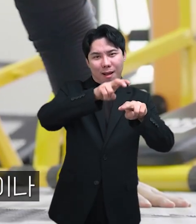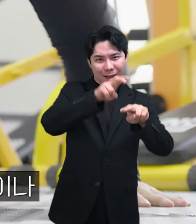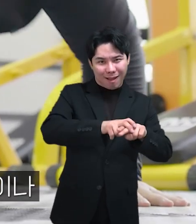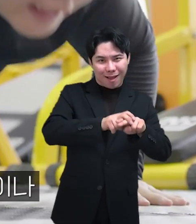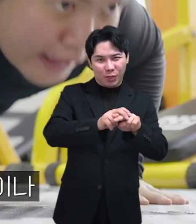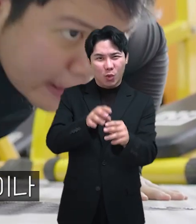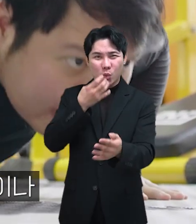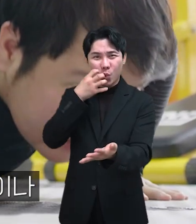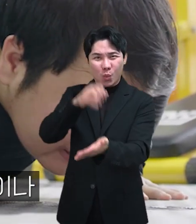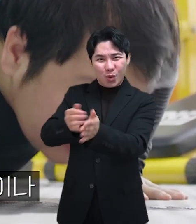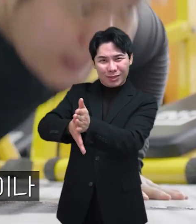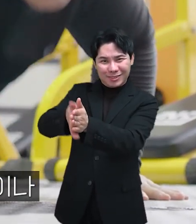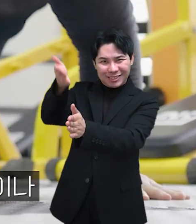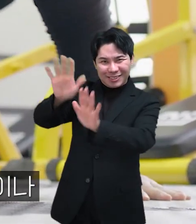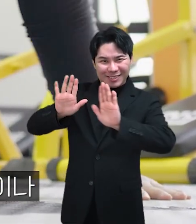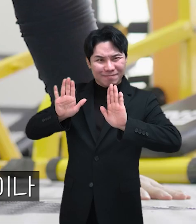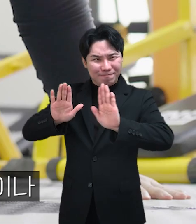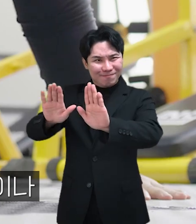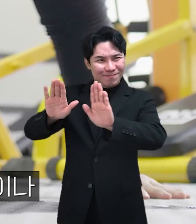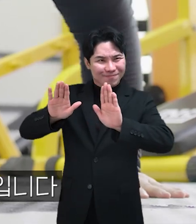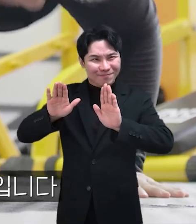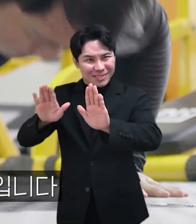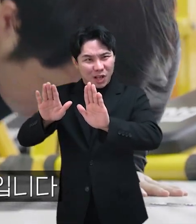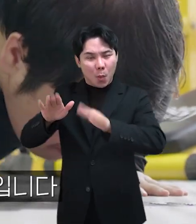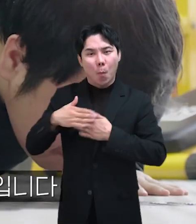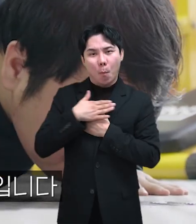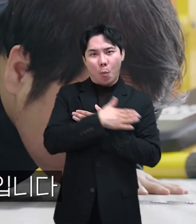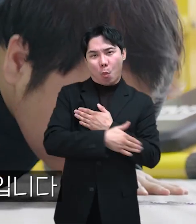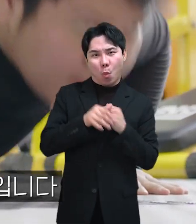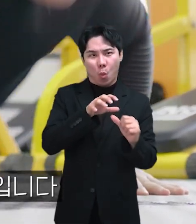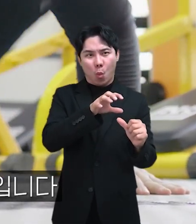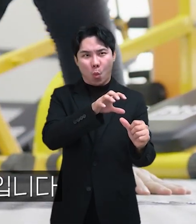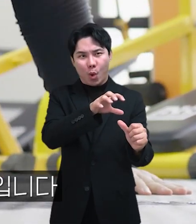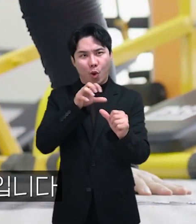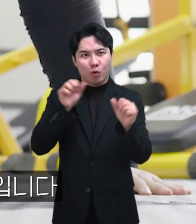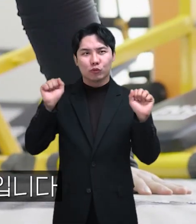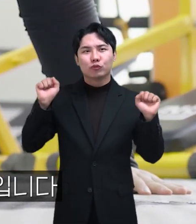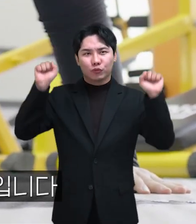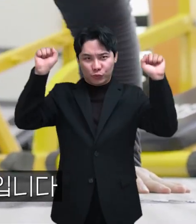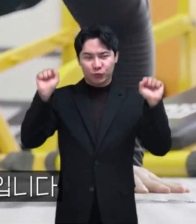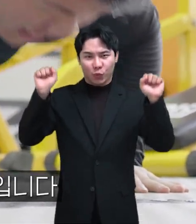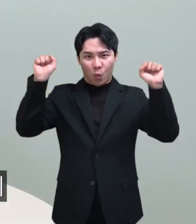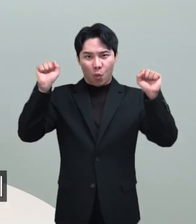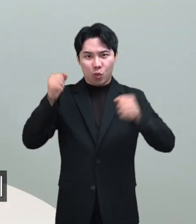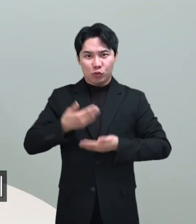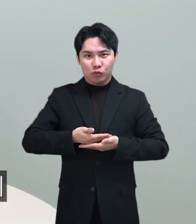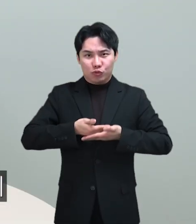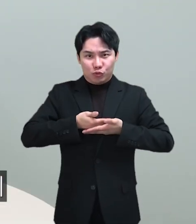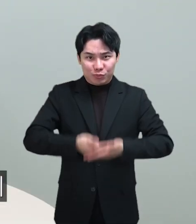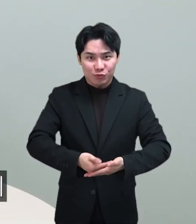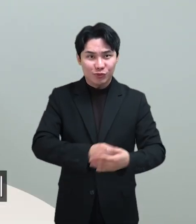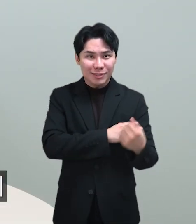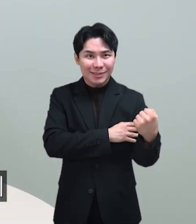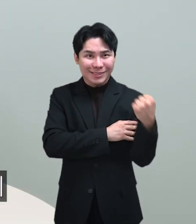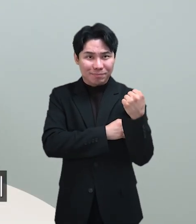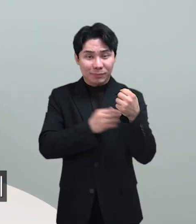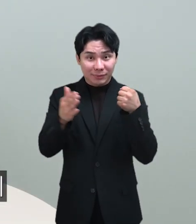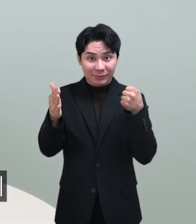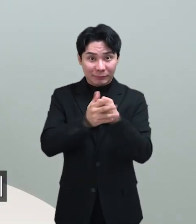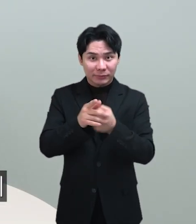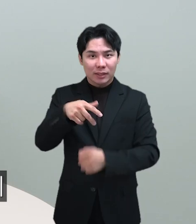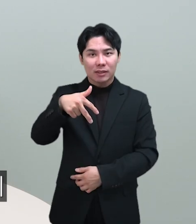의자나 벽에 몸을 버티거나 또는 푸시업이나 스쿼팅 같이 맨몸으로도 할 수 있는 그런 운동들입니다. 힘을 주고 또